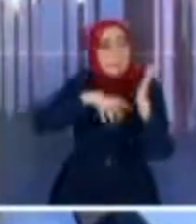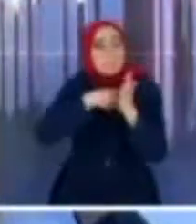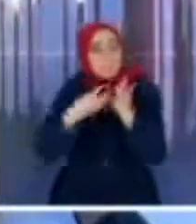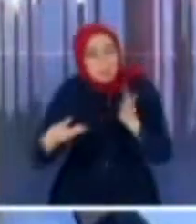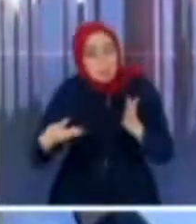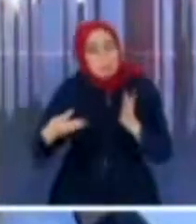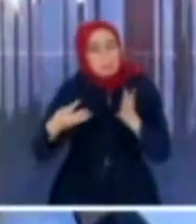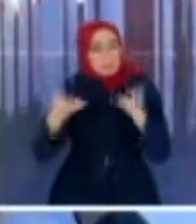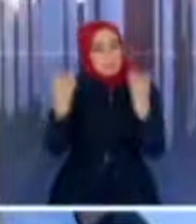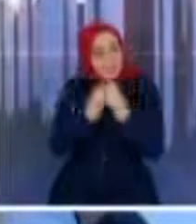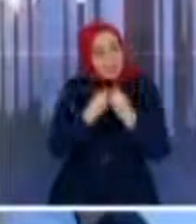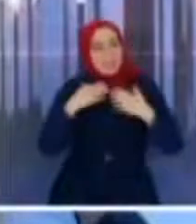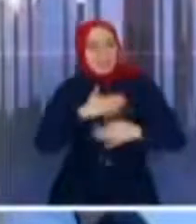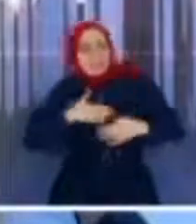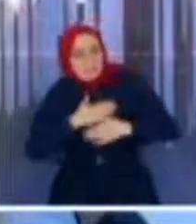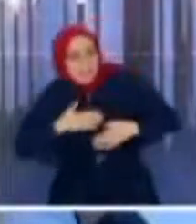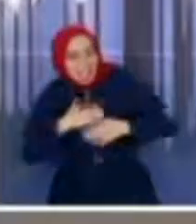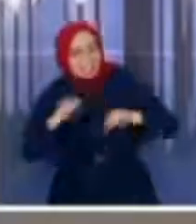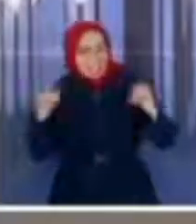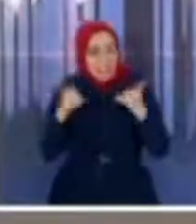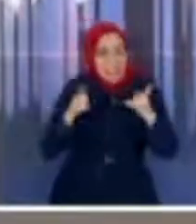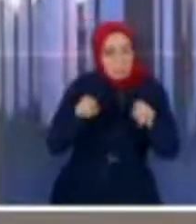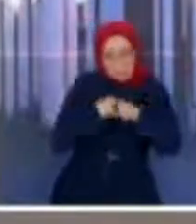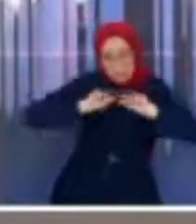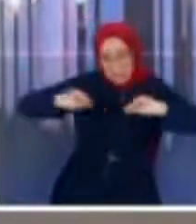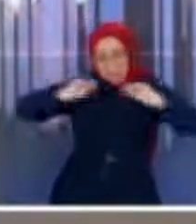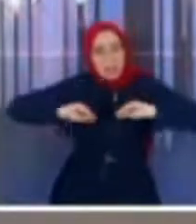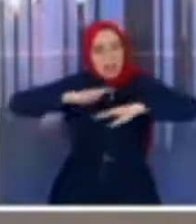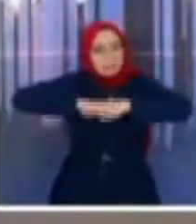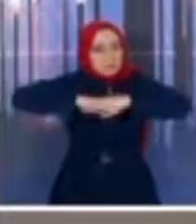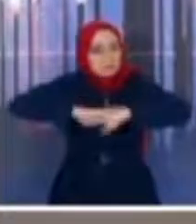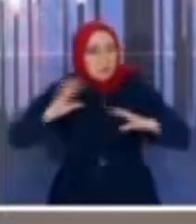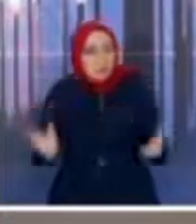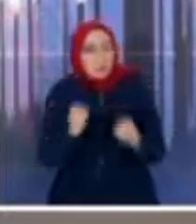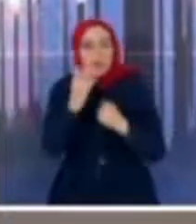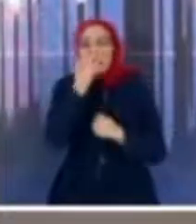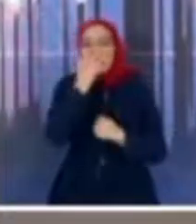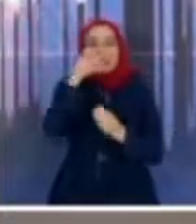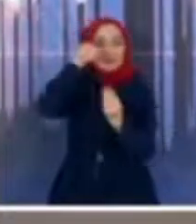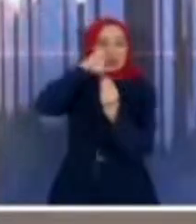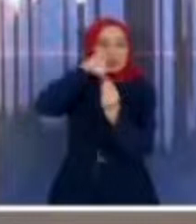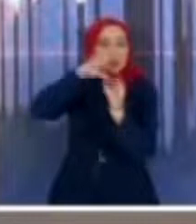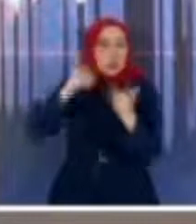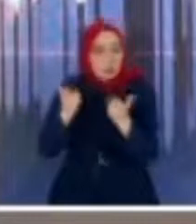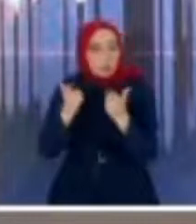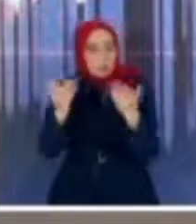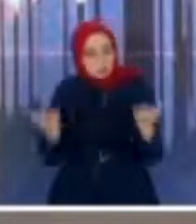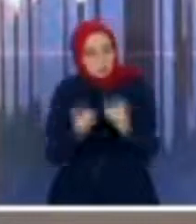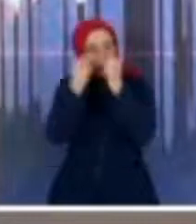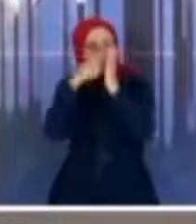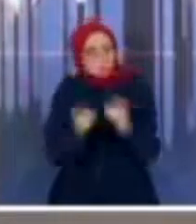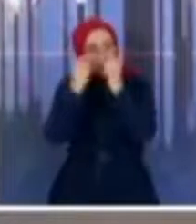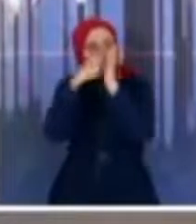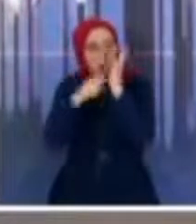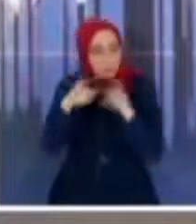وهاكا تفرهي اوميم طون تكون فما تتعلم حاجه معناها تتعلم اهميه الاسعافات، تتعلم اللي لازم تكون